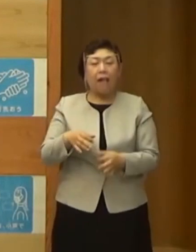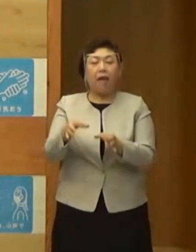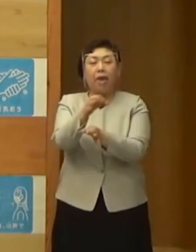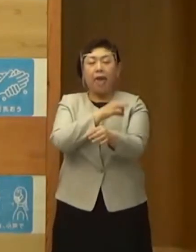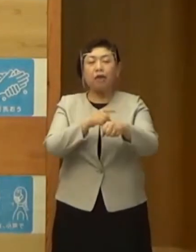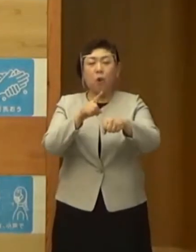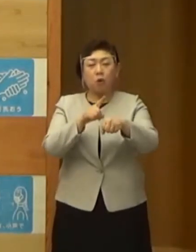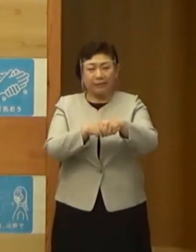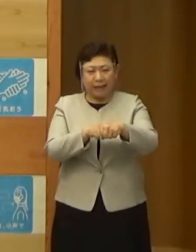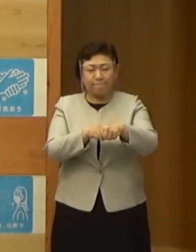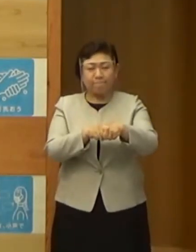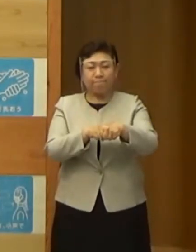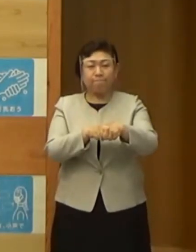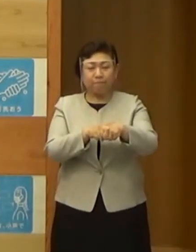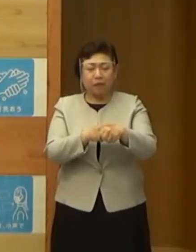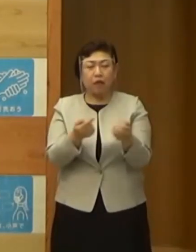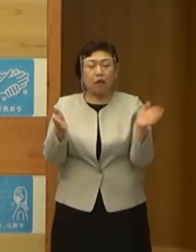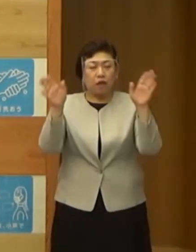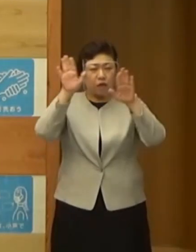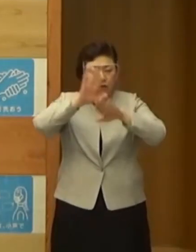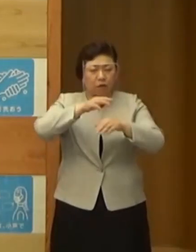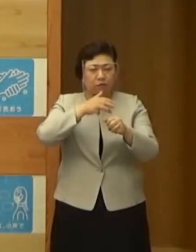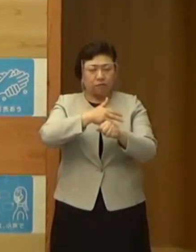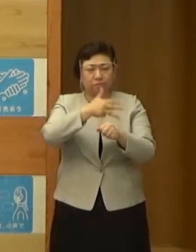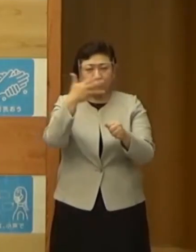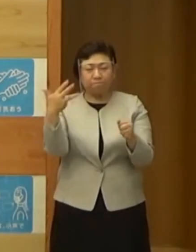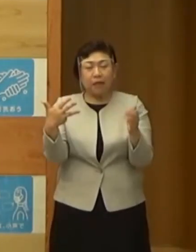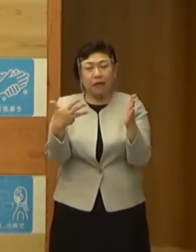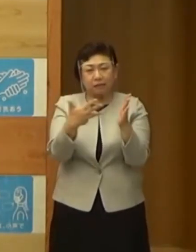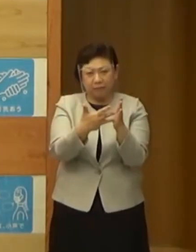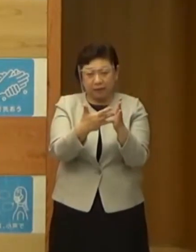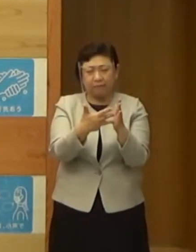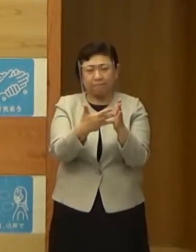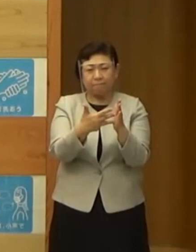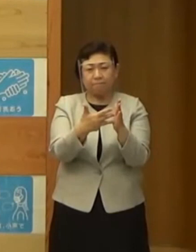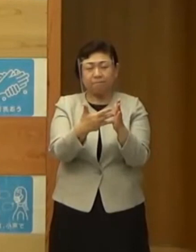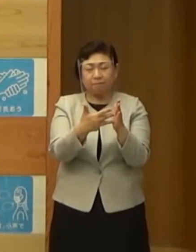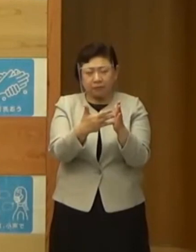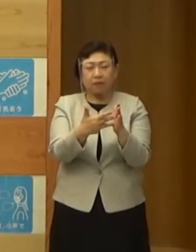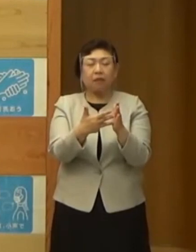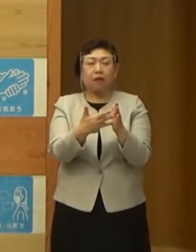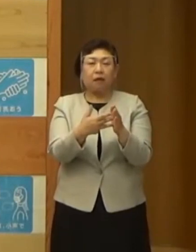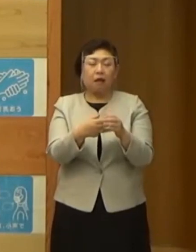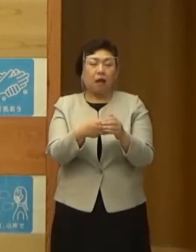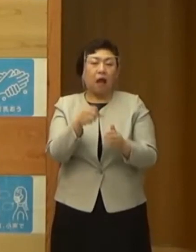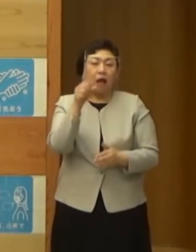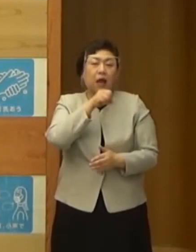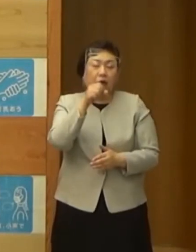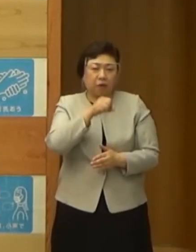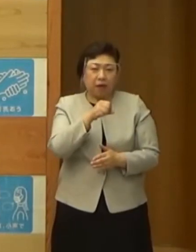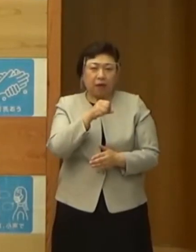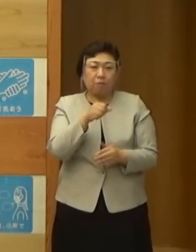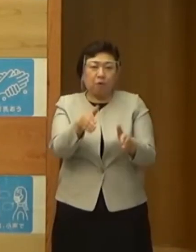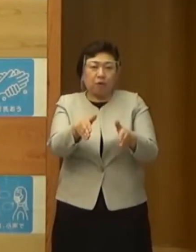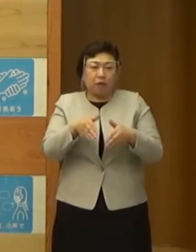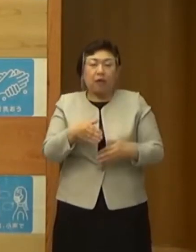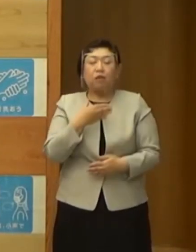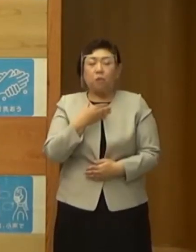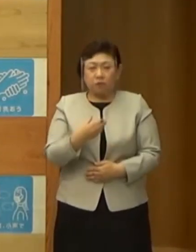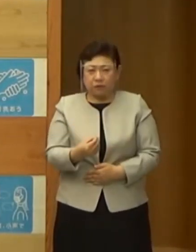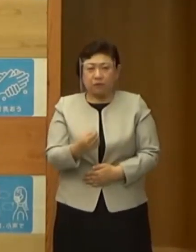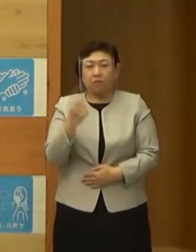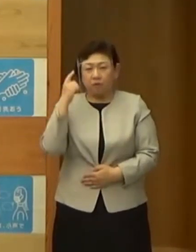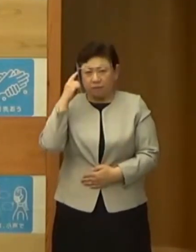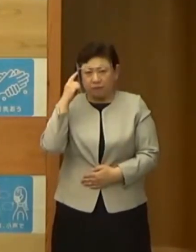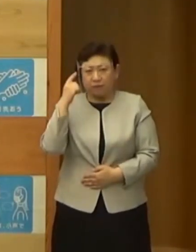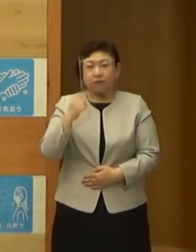間につきましては夜8時までとしていただきまして、カラオケの提供も控えていただくようにお願